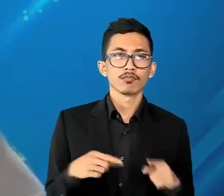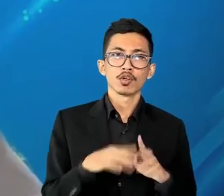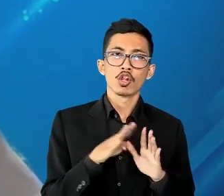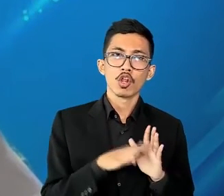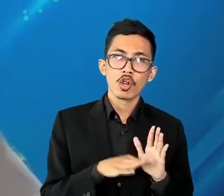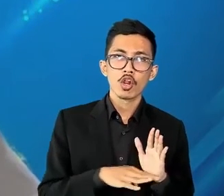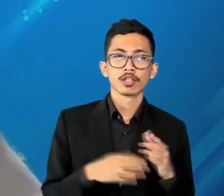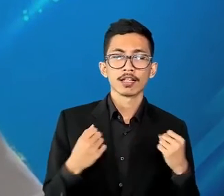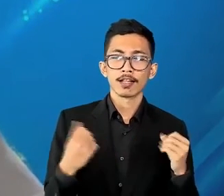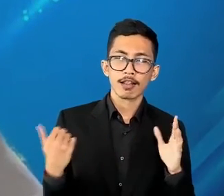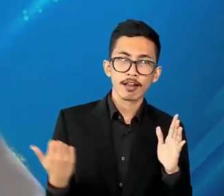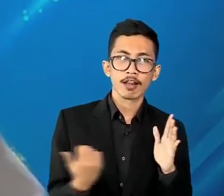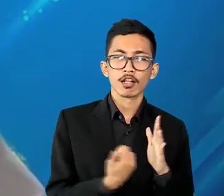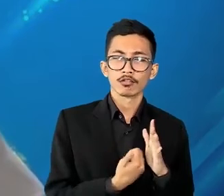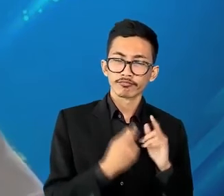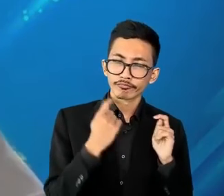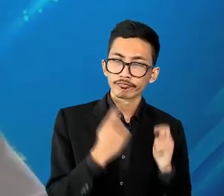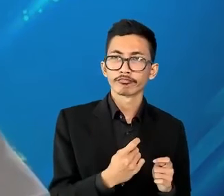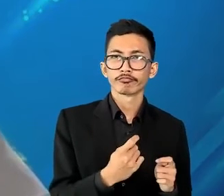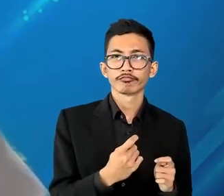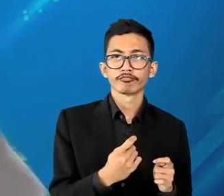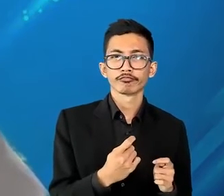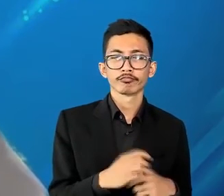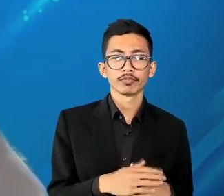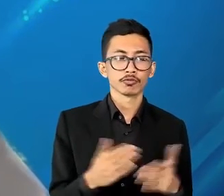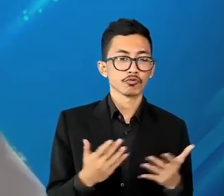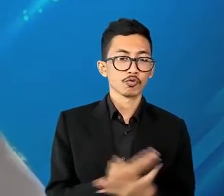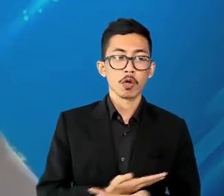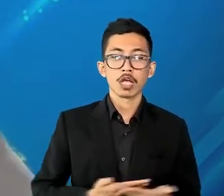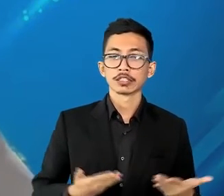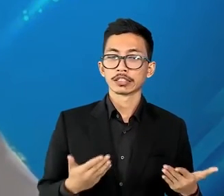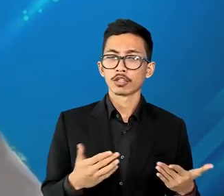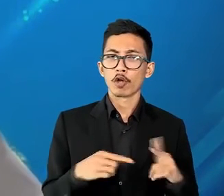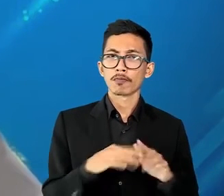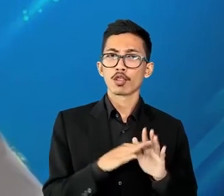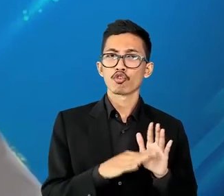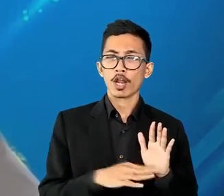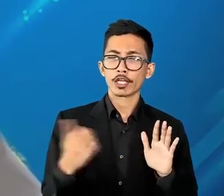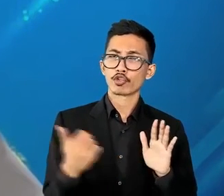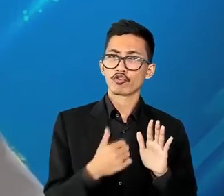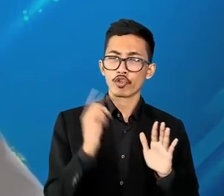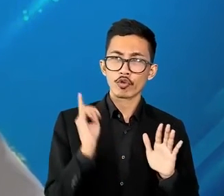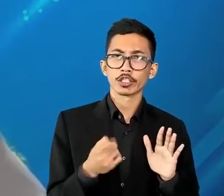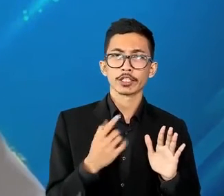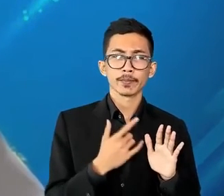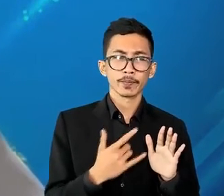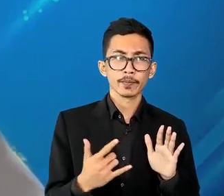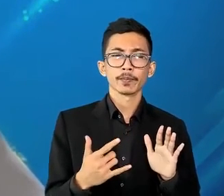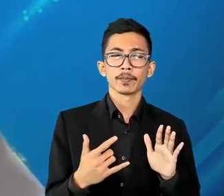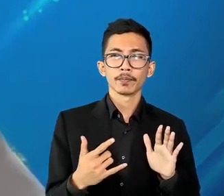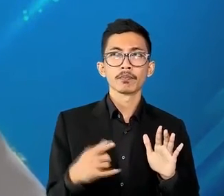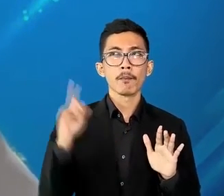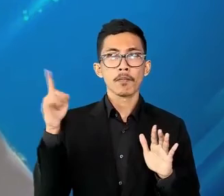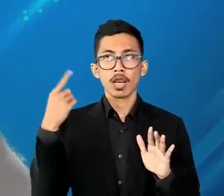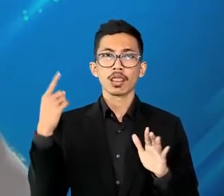patuh terhadap kondisi-kondisi ataupun protokol-protokol yang sudah dibuat oleh pemerintah